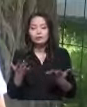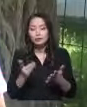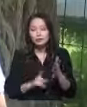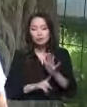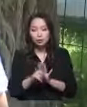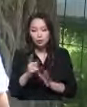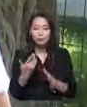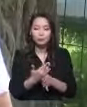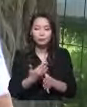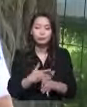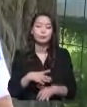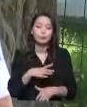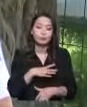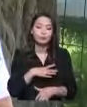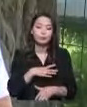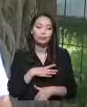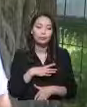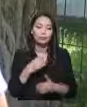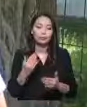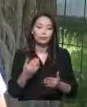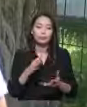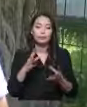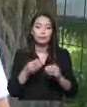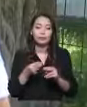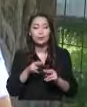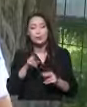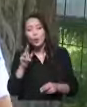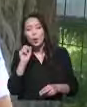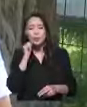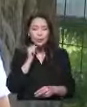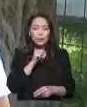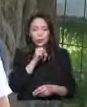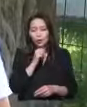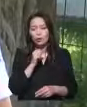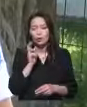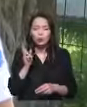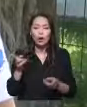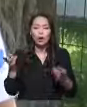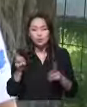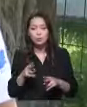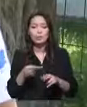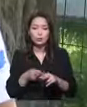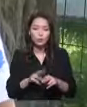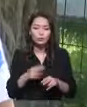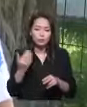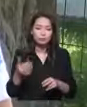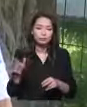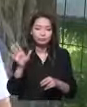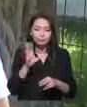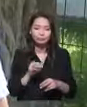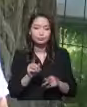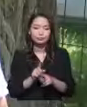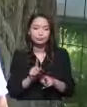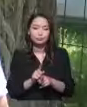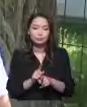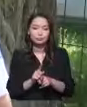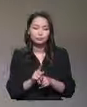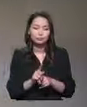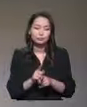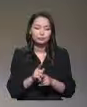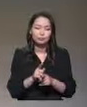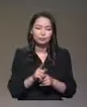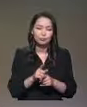массивы. Ну, у кого-то вещи, у кого-то кто-то бабушка, там дедушки. В основном старики остаются, не верят, что вода прибудет, они до последнего